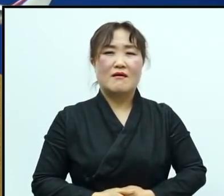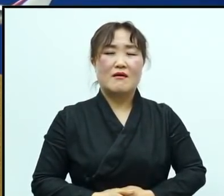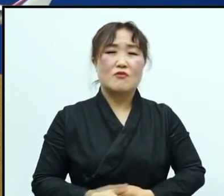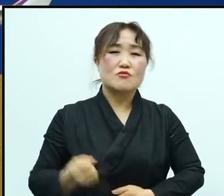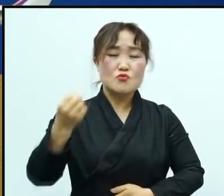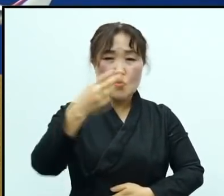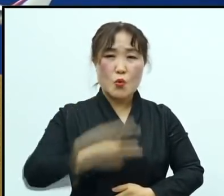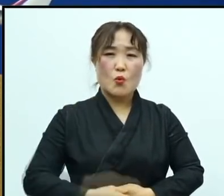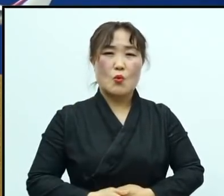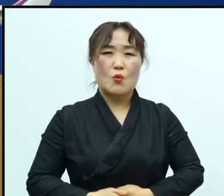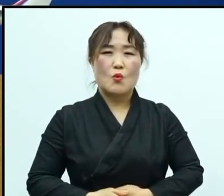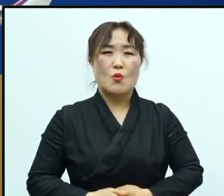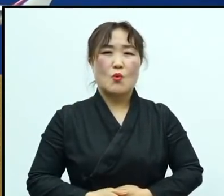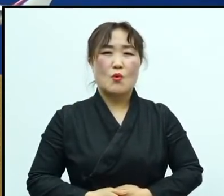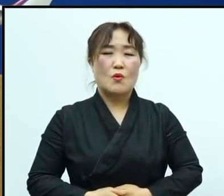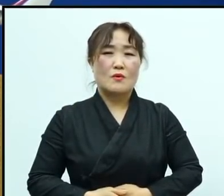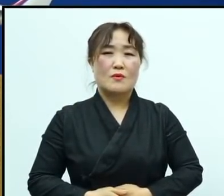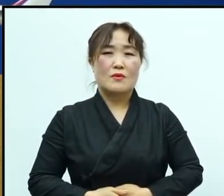또한